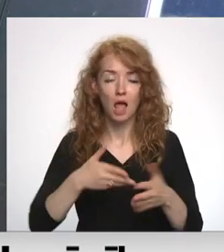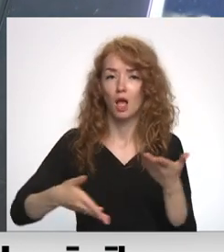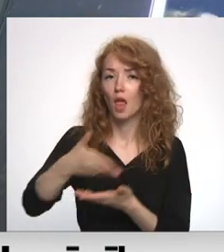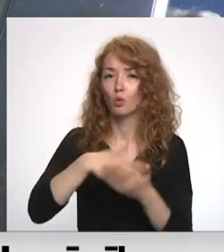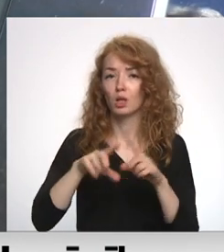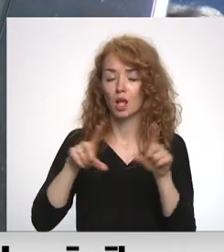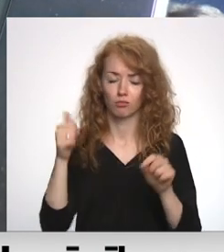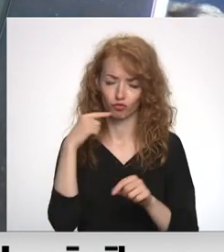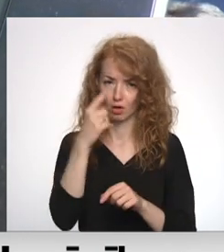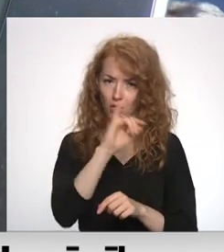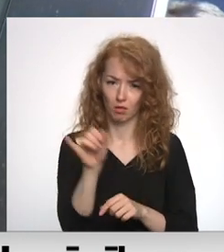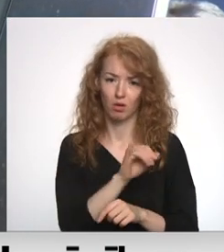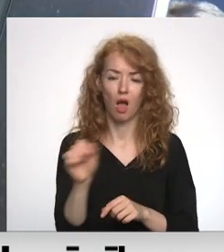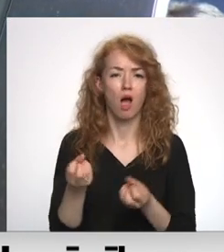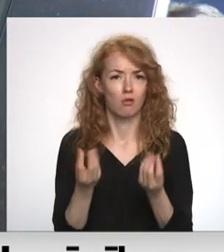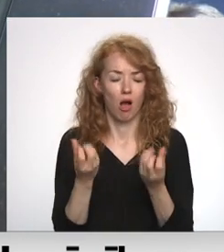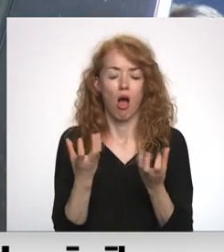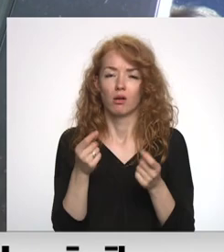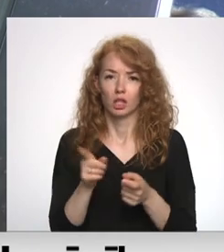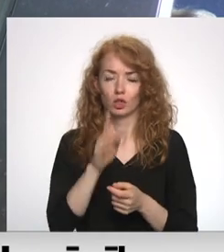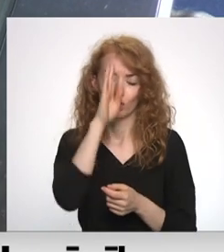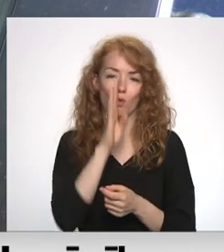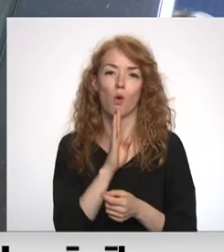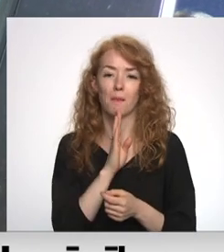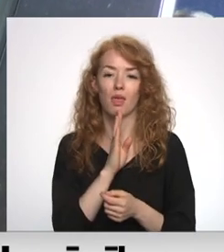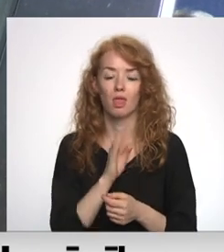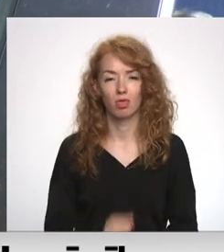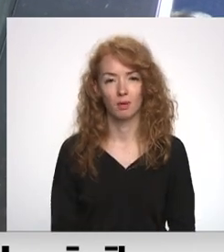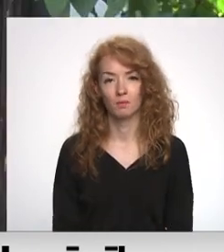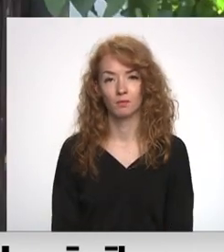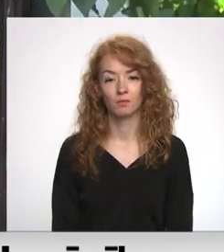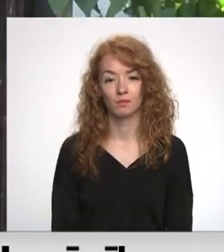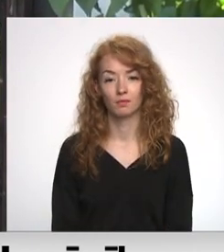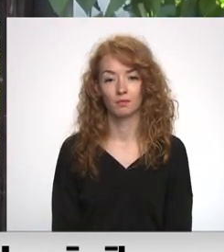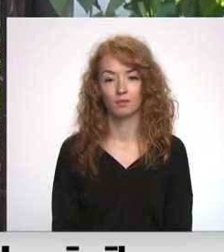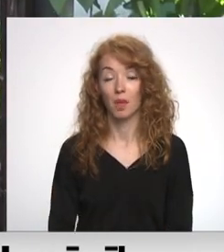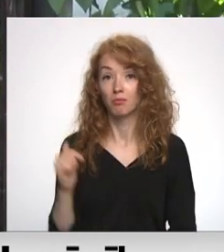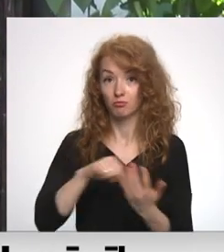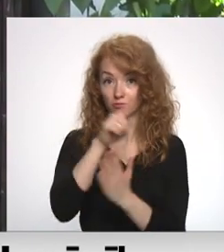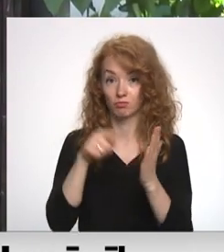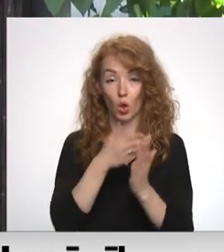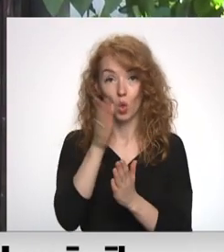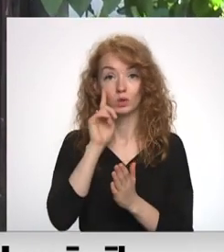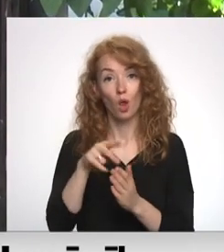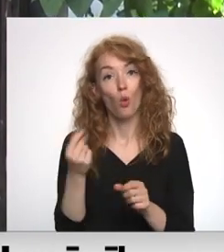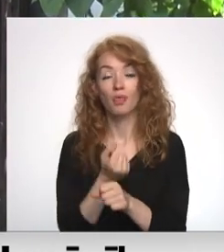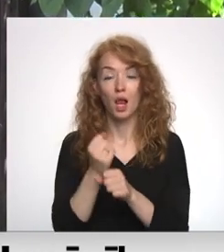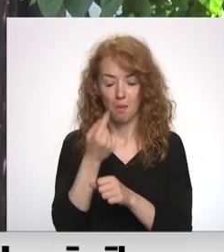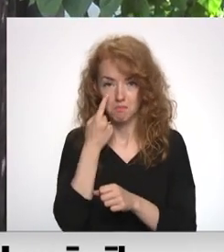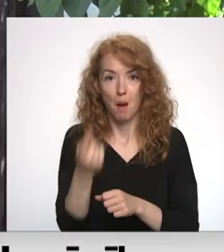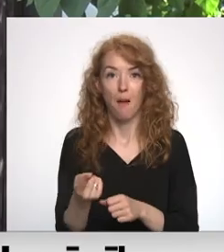Es domāju, ka jā, jo gāze tas ir nopietni, jā. Vai ziniet, ko darīt, atrodot lādiņu? Nu,